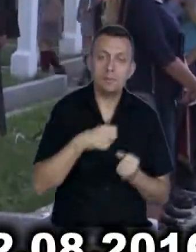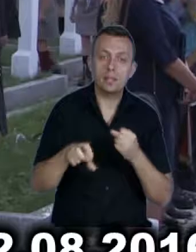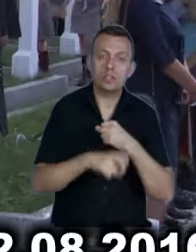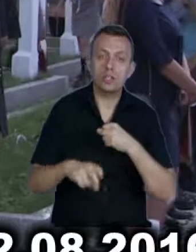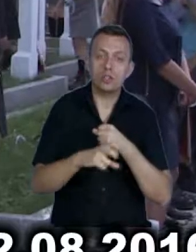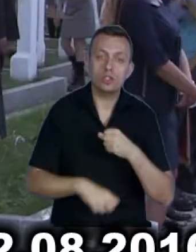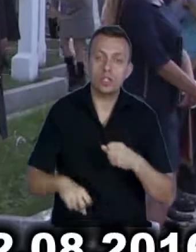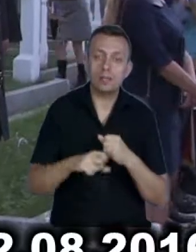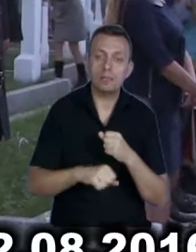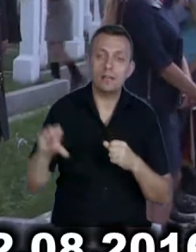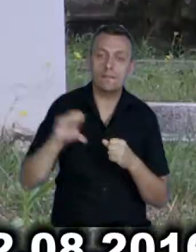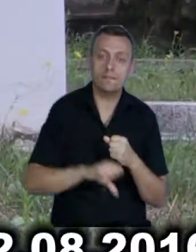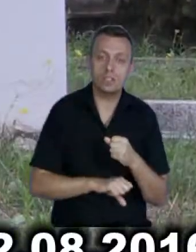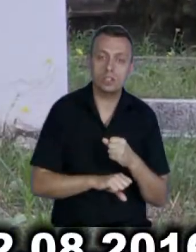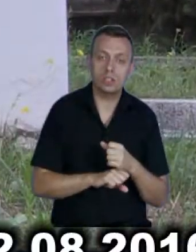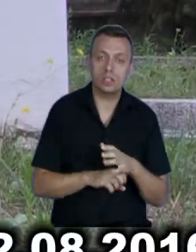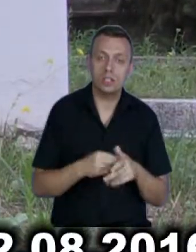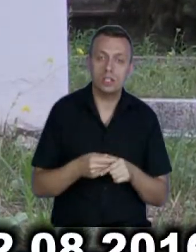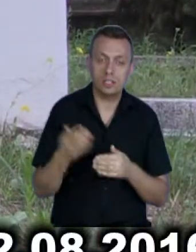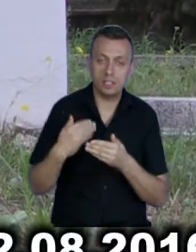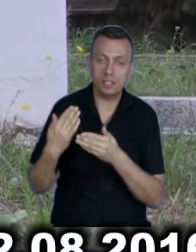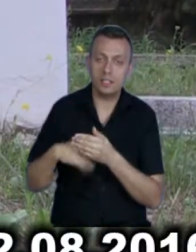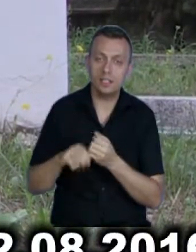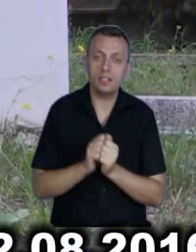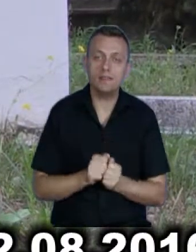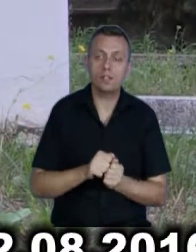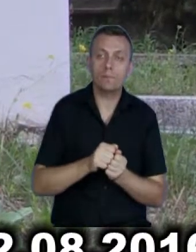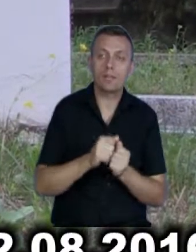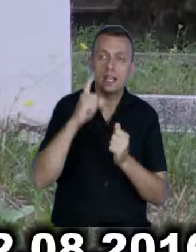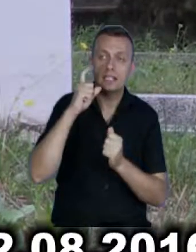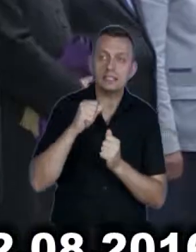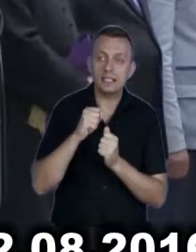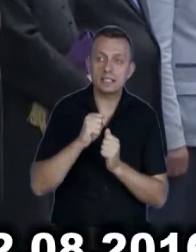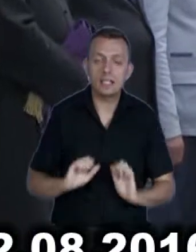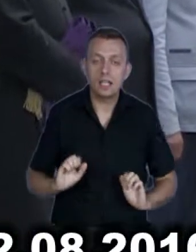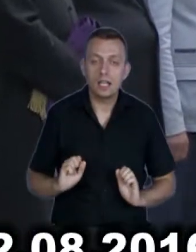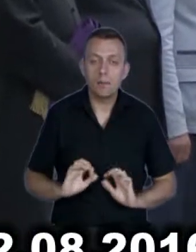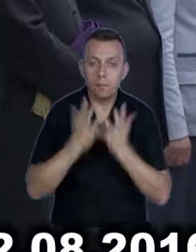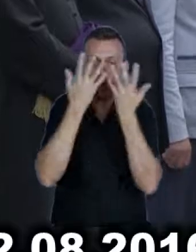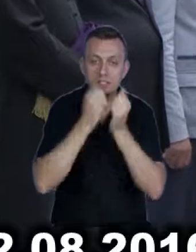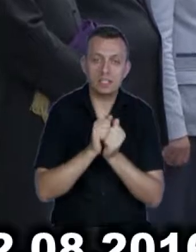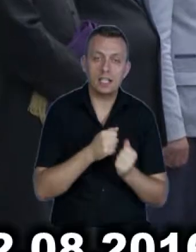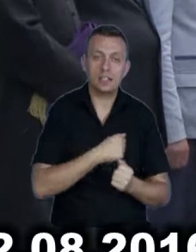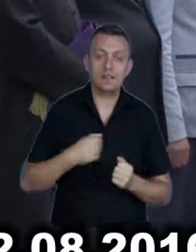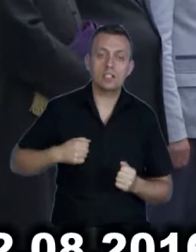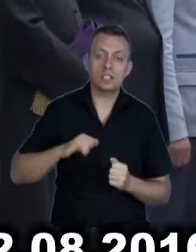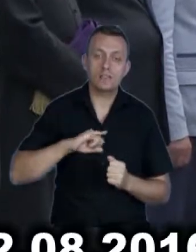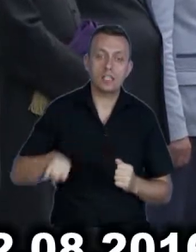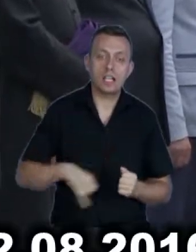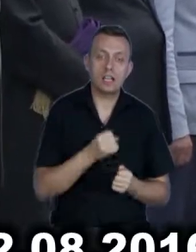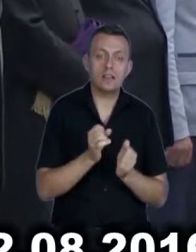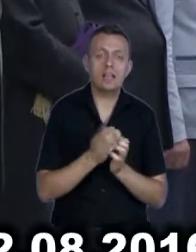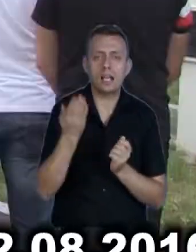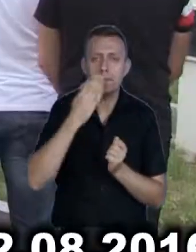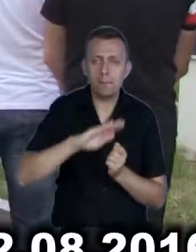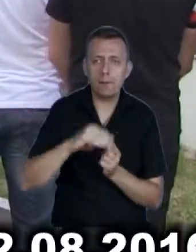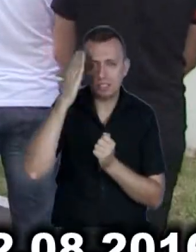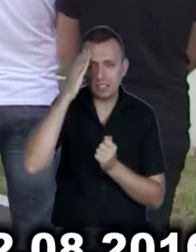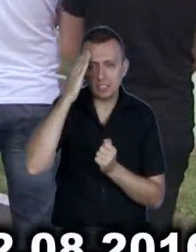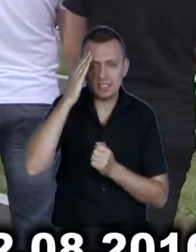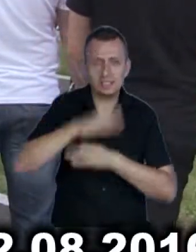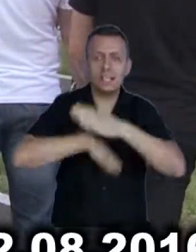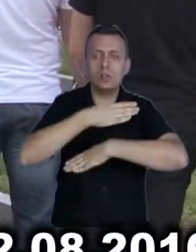roku wybuchło Powstanie Warszawskie. Było ono największym zrywem Armii Krajowej i największą akcją zbrojną podziemia w okupowanej przez hitlerowców Europie.